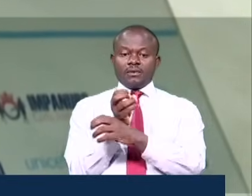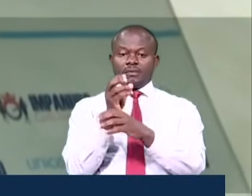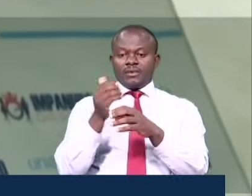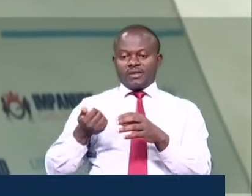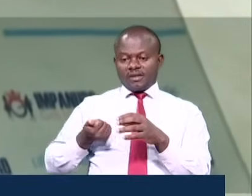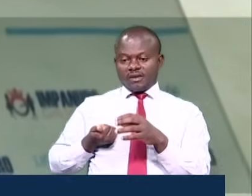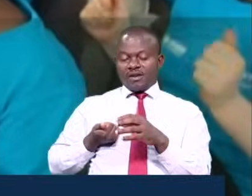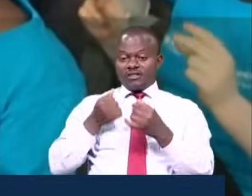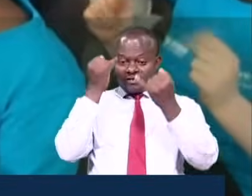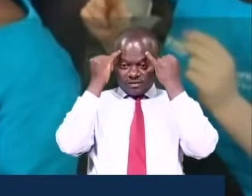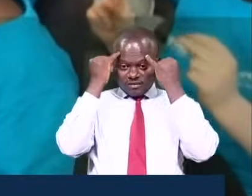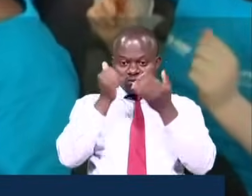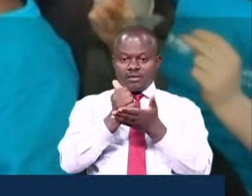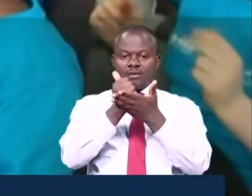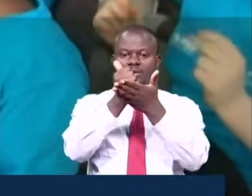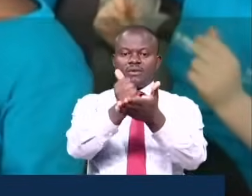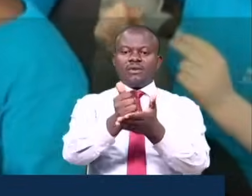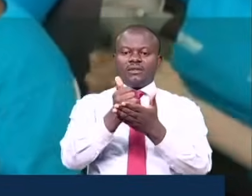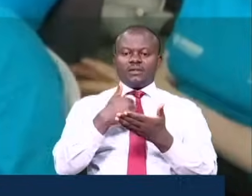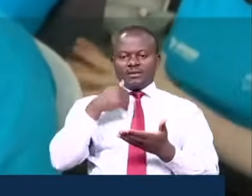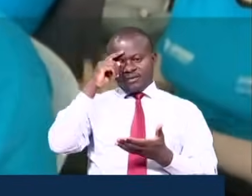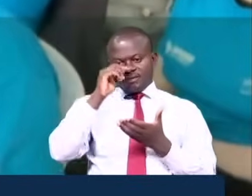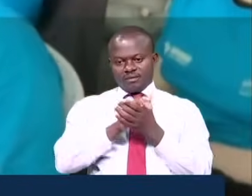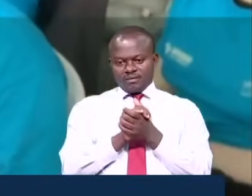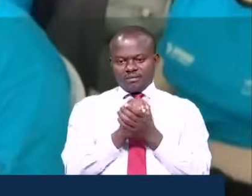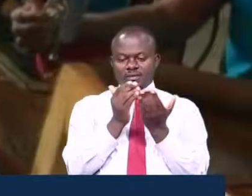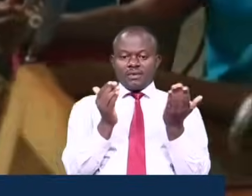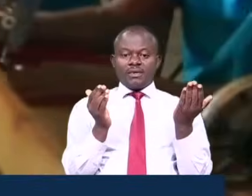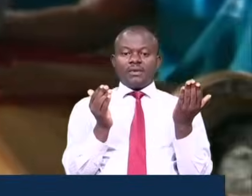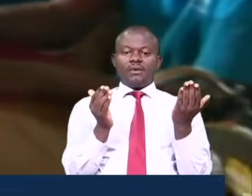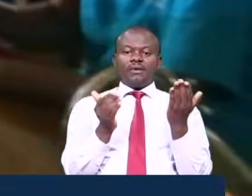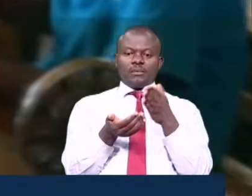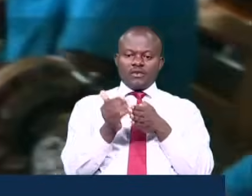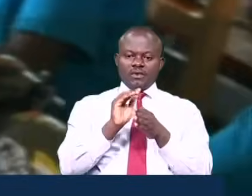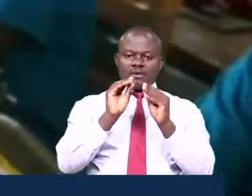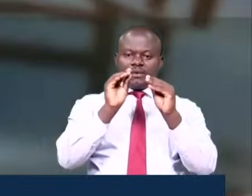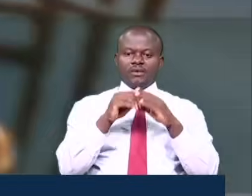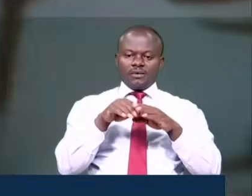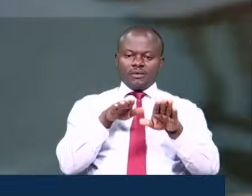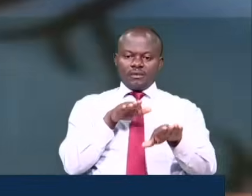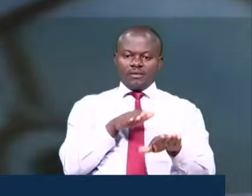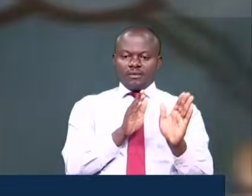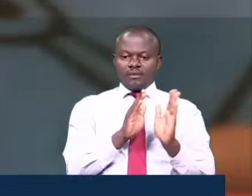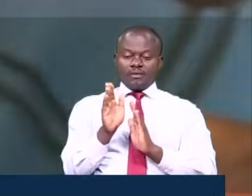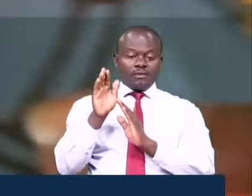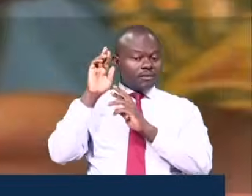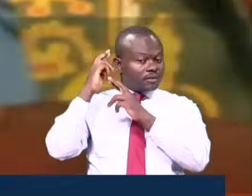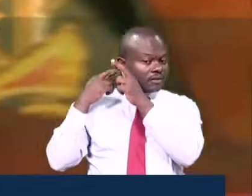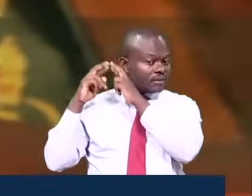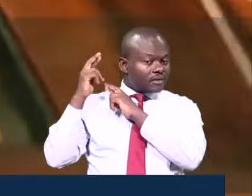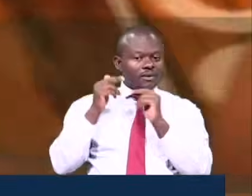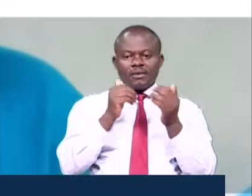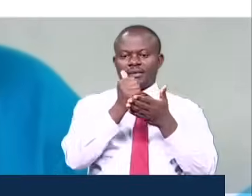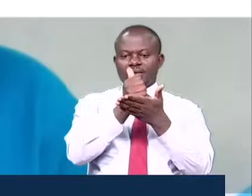Girls Initiative wabafashije kwigirira icyizere. Imyuga babigisha yo kududa no gutunganya imisatsi ngo yabafashije kuva